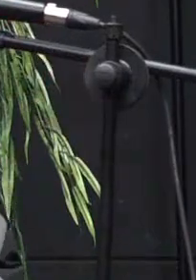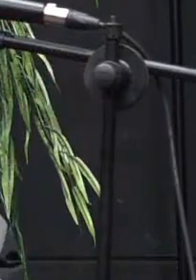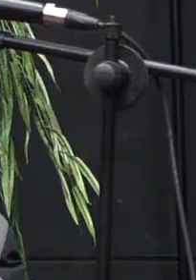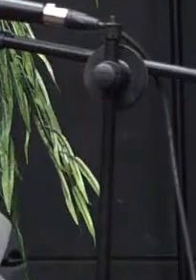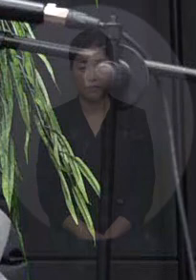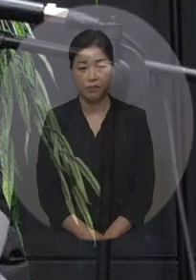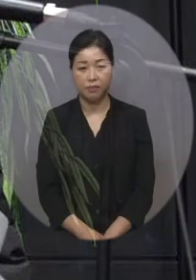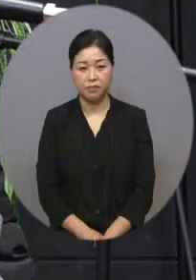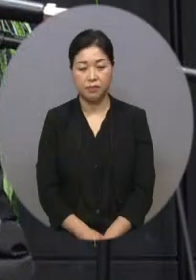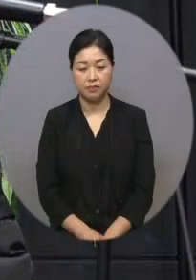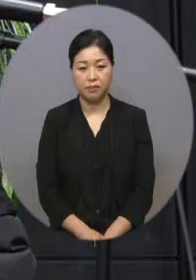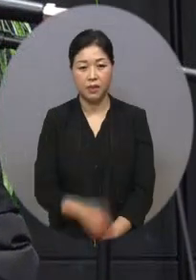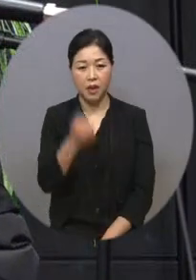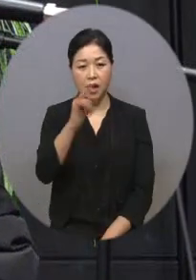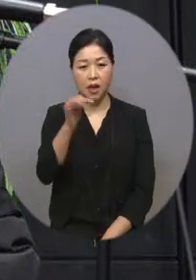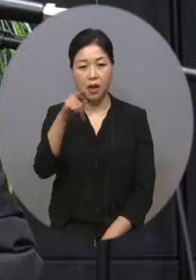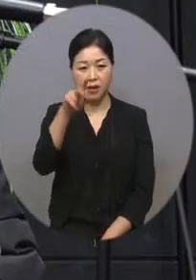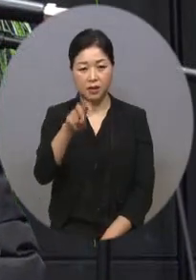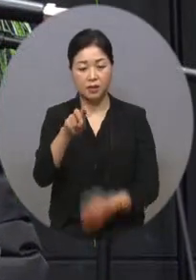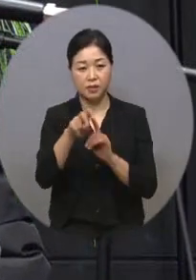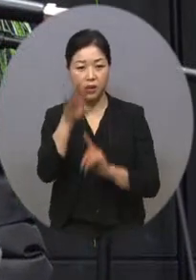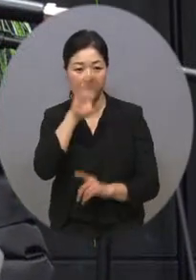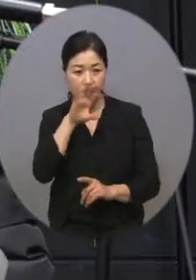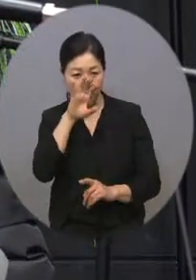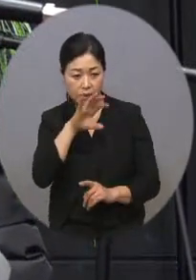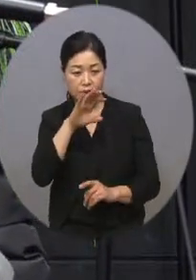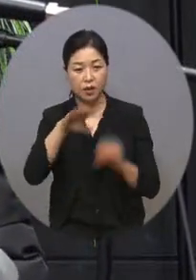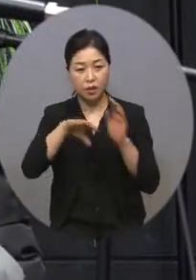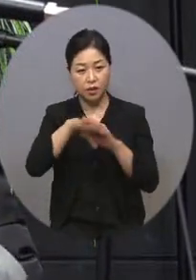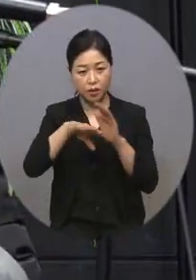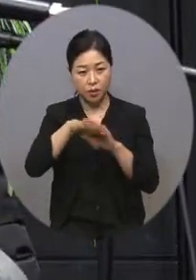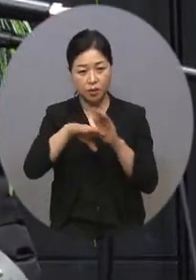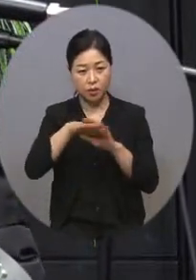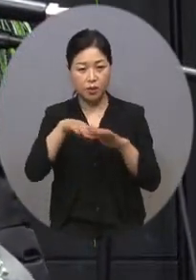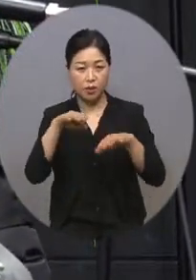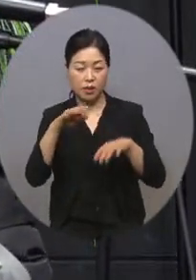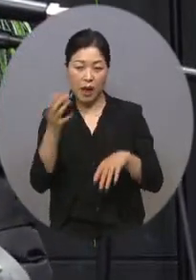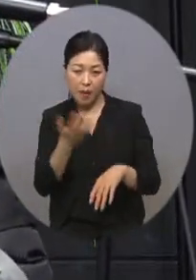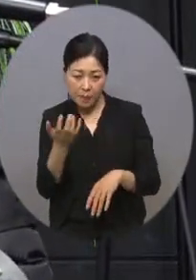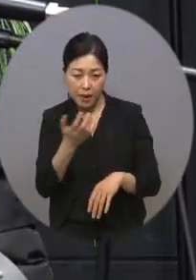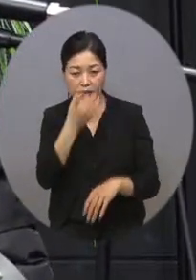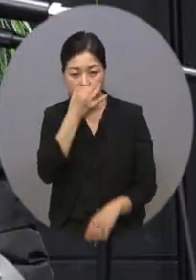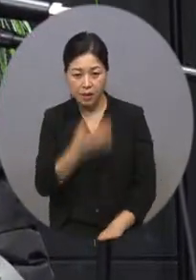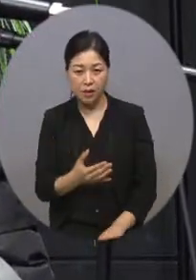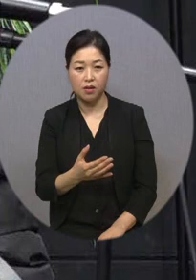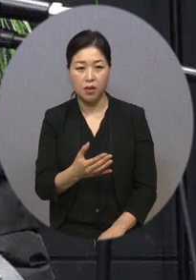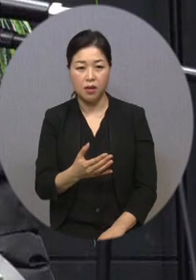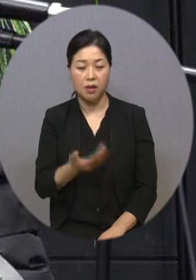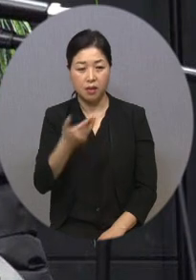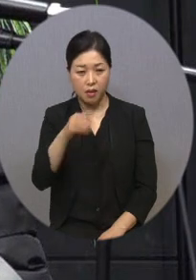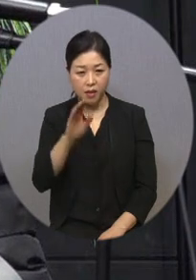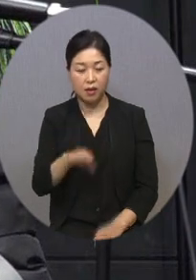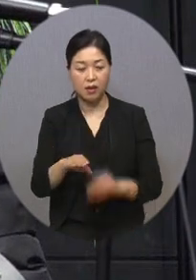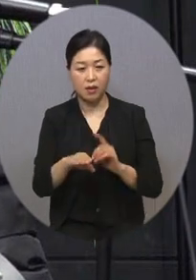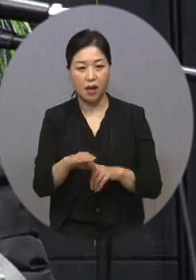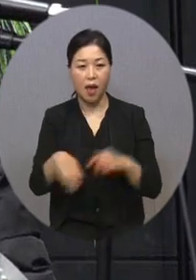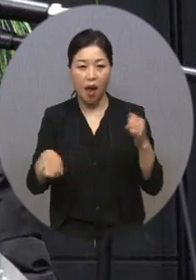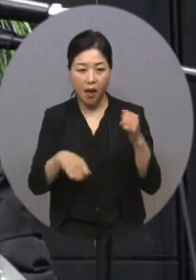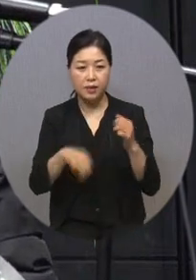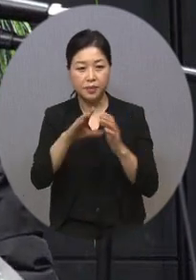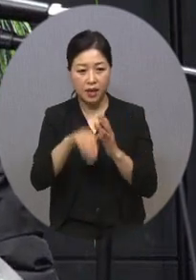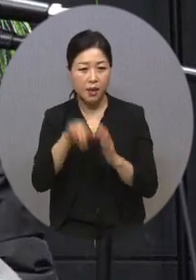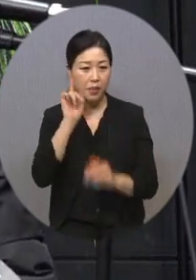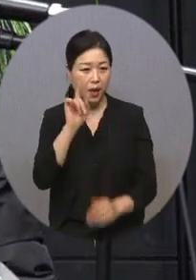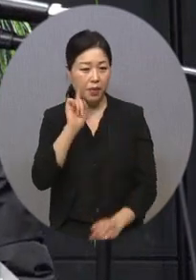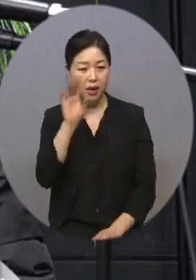1분 연습을 할 때는 왼손과 오른손 아프고 힘들었는데 연주할 때는 매일매일